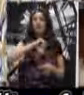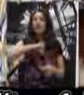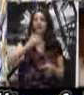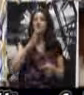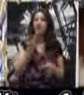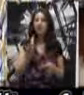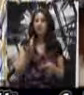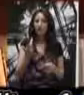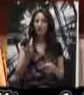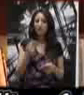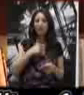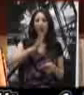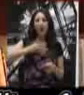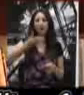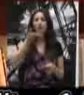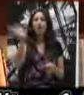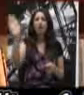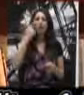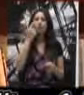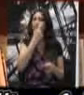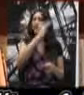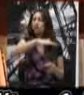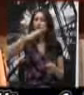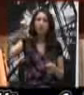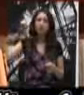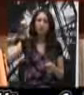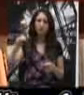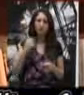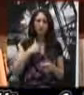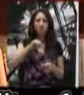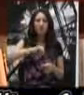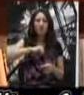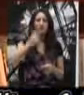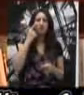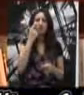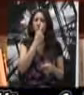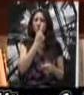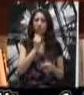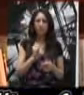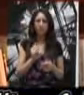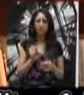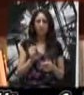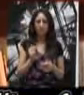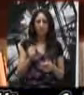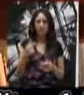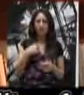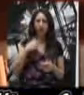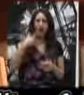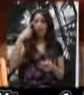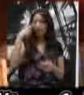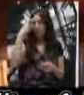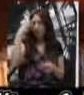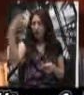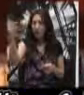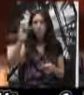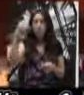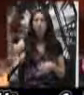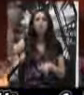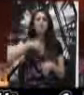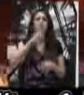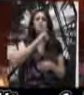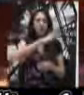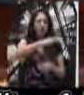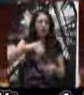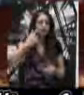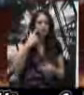بس انت نفسك في ايه؟ نفسي اروح، نفسي اشوف ولادي، نفسي اشوفهم يعني. لو عيني تتقلع من عيني واشوف